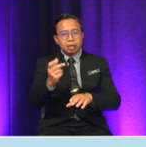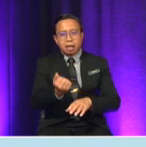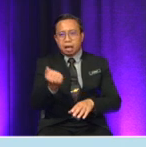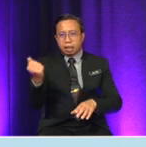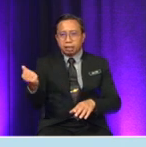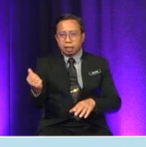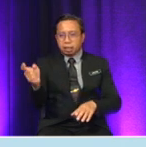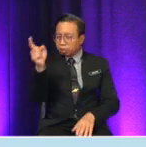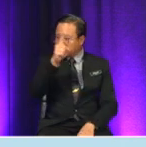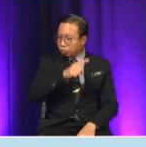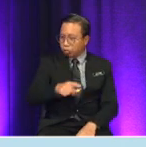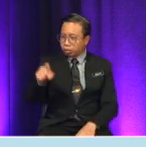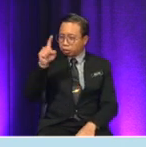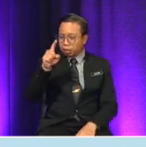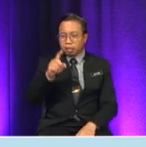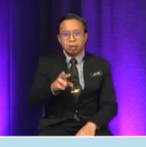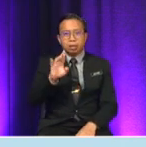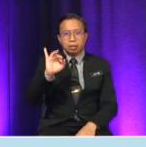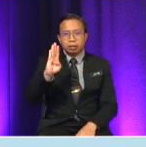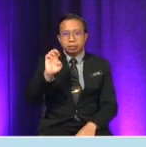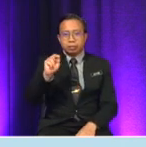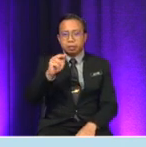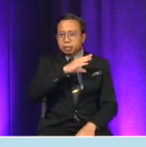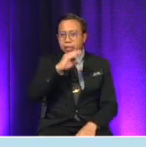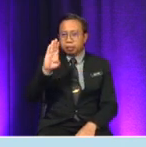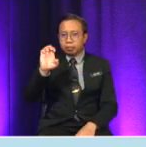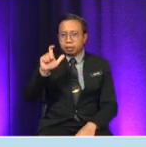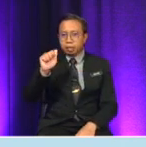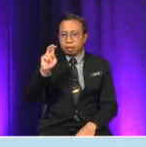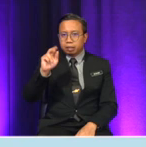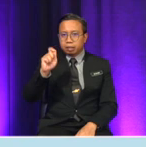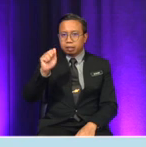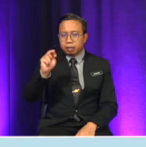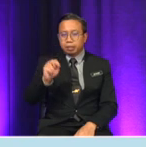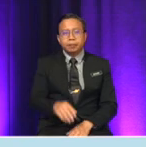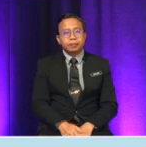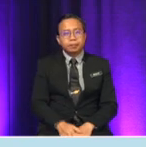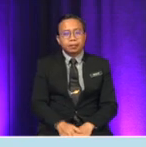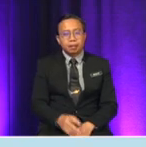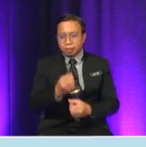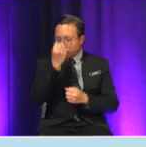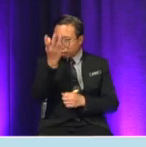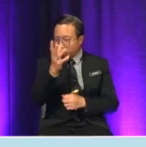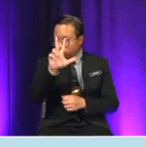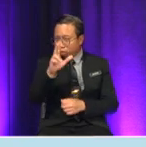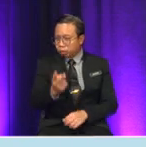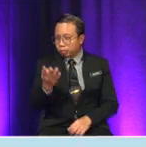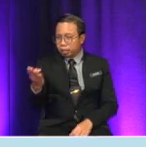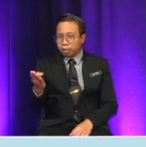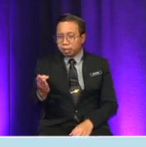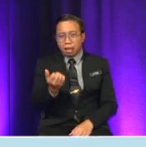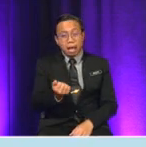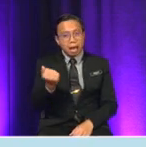seperti gelung rotan, ribbon dan juga belantan. Okey, Lisa, nyatakan tiga bahan atau alatan